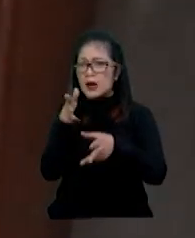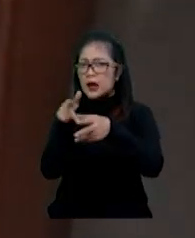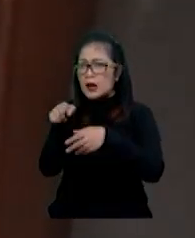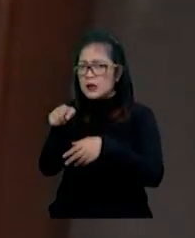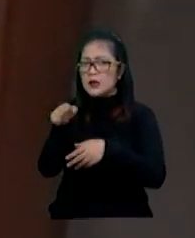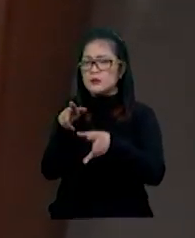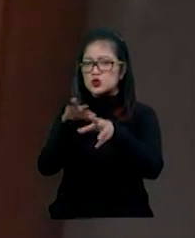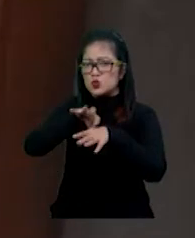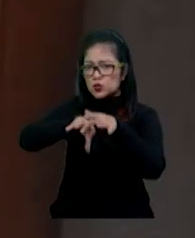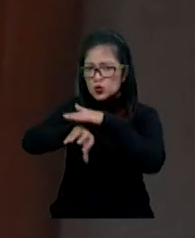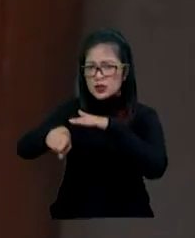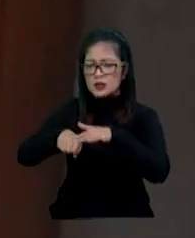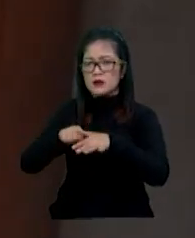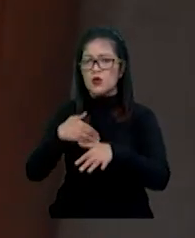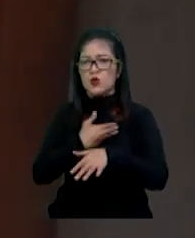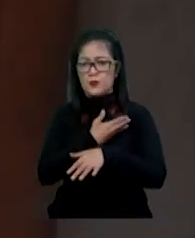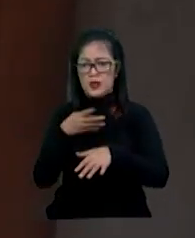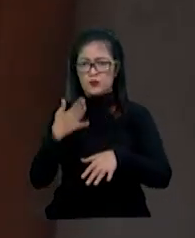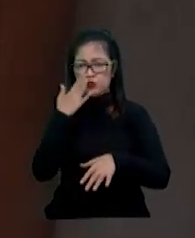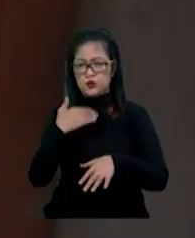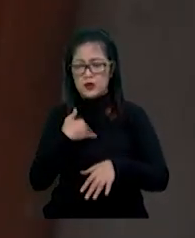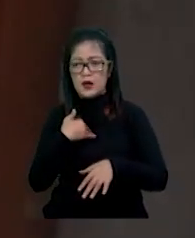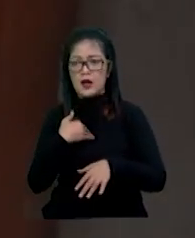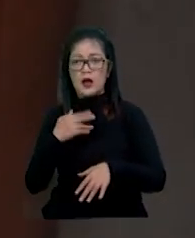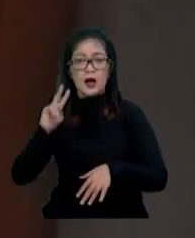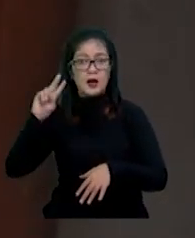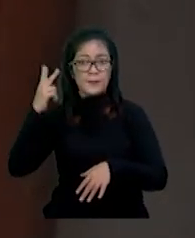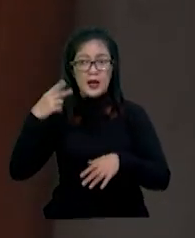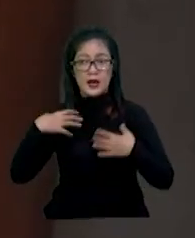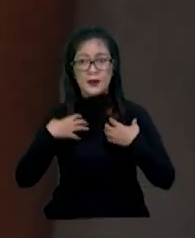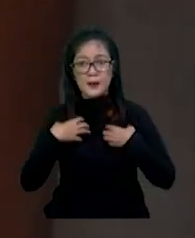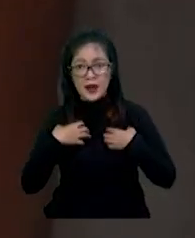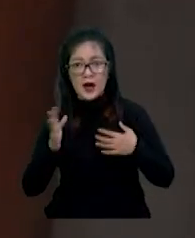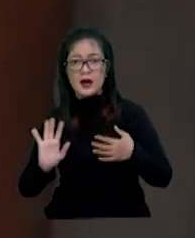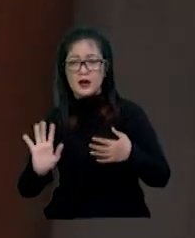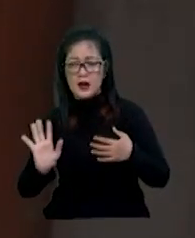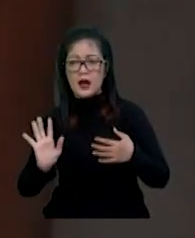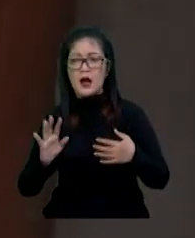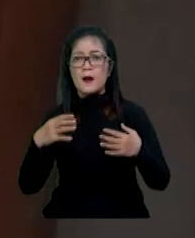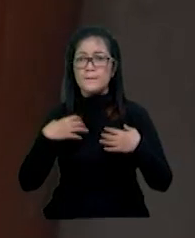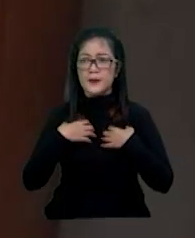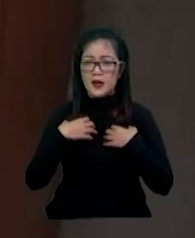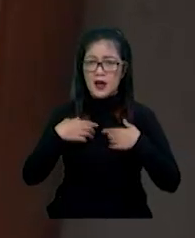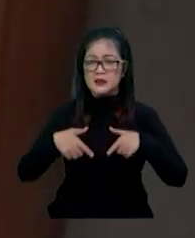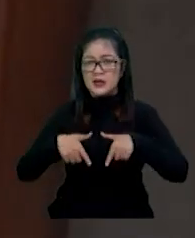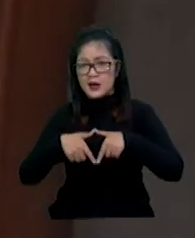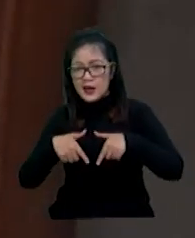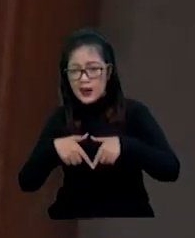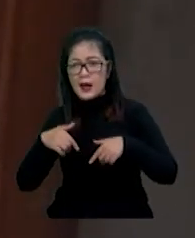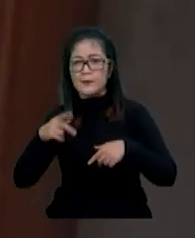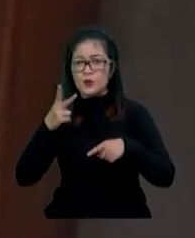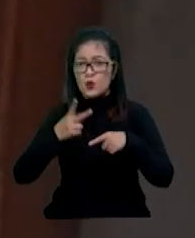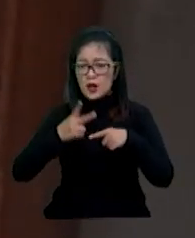masuk juga. Yang diambil apa mbak? Pakaian atau apa mbak? Ini kemarin nggak ada BH-nya. Kemarin yang diambil BH sama celana dalam. Itu udah dua kali